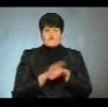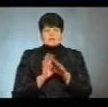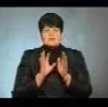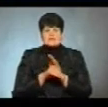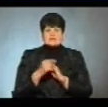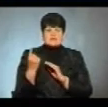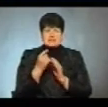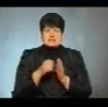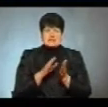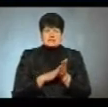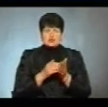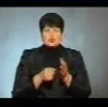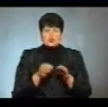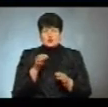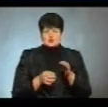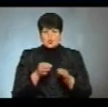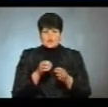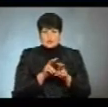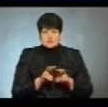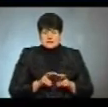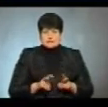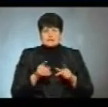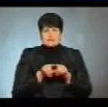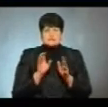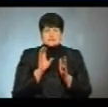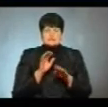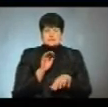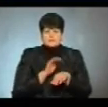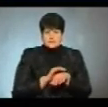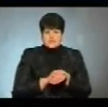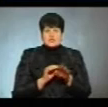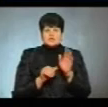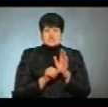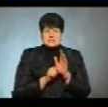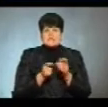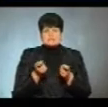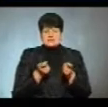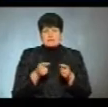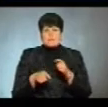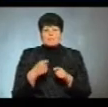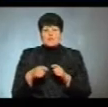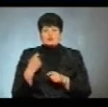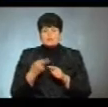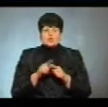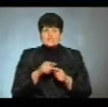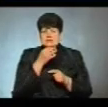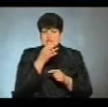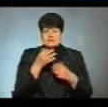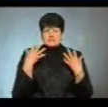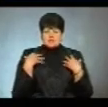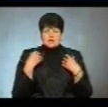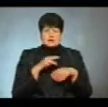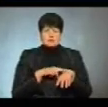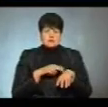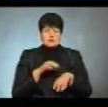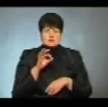єдиного реєстру досудових розслідувань. Зафіксували також 6 адміністративних правопорушень. Про це повідомив начальник Нацполіції області